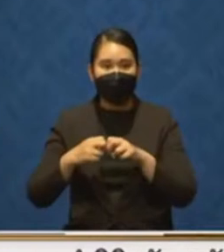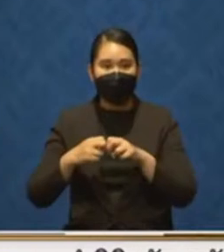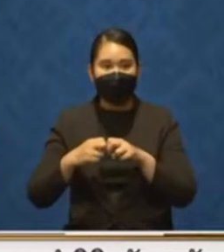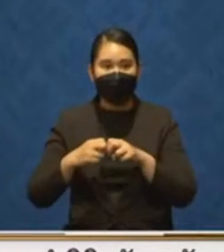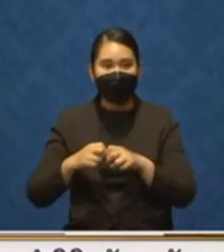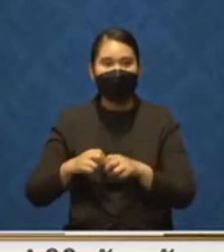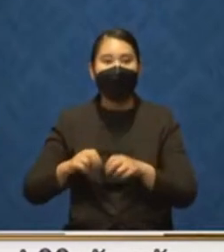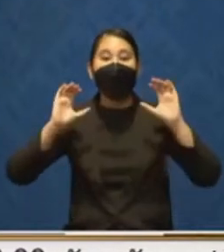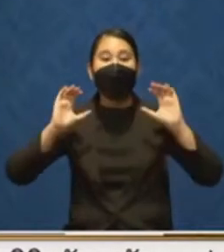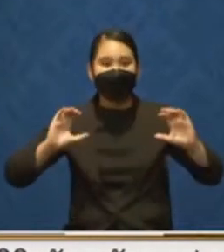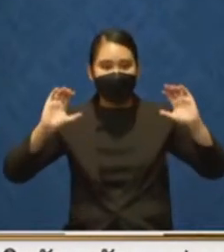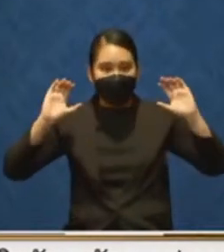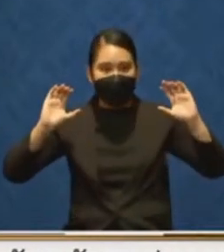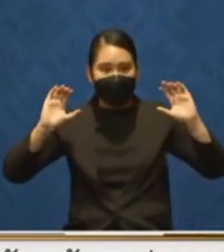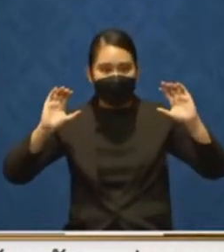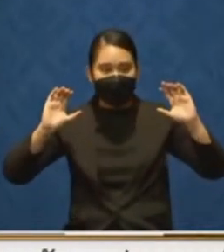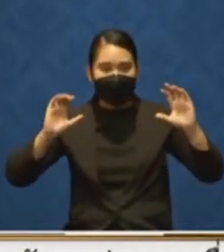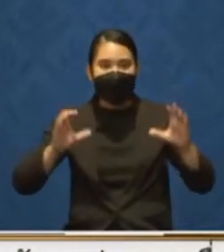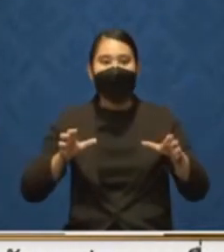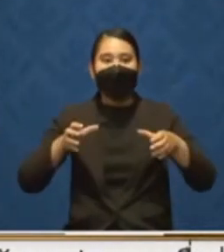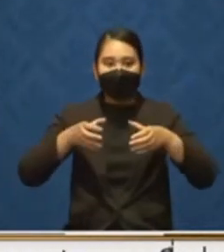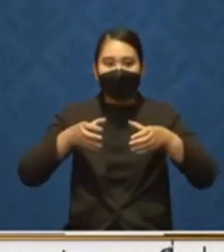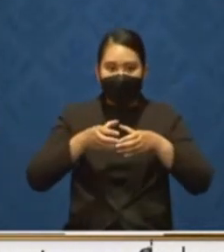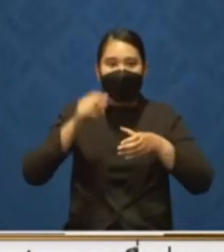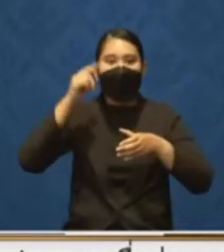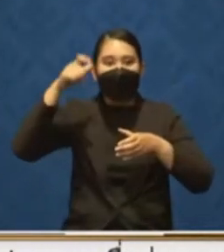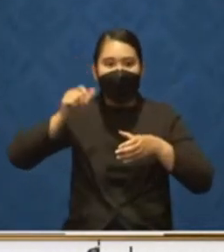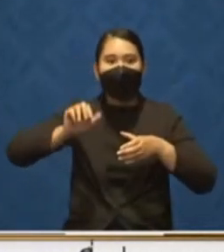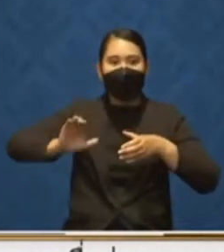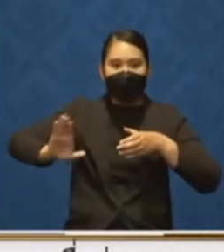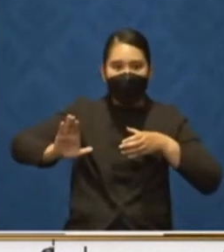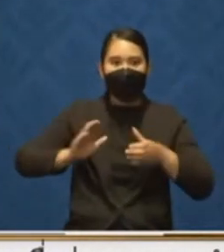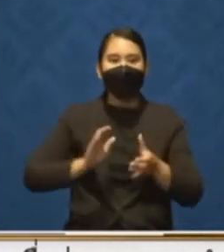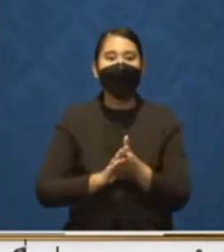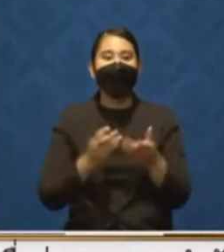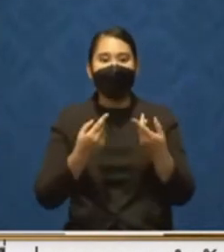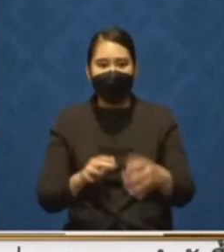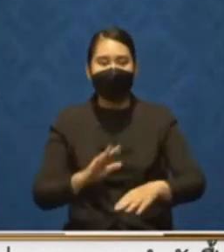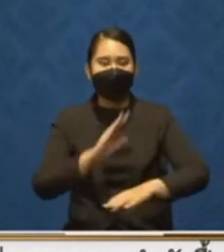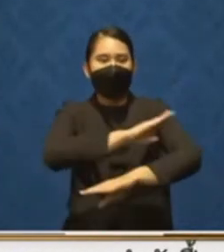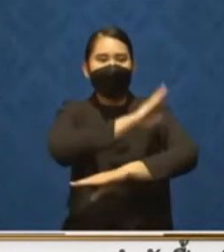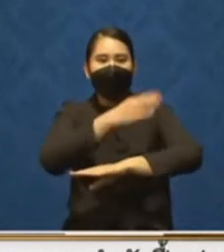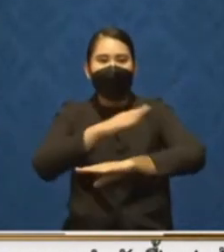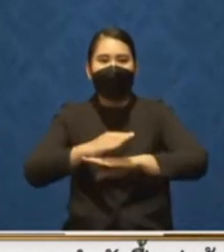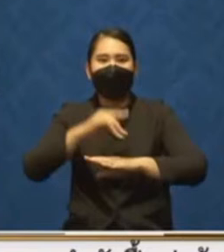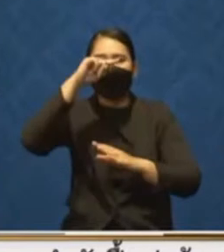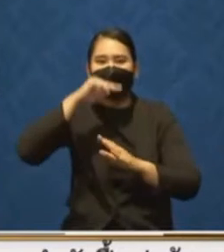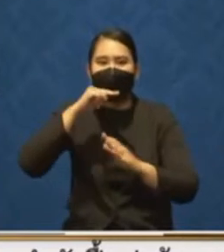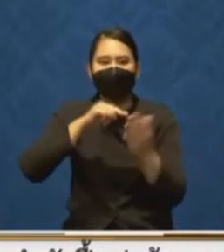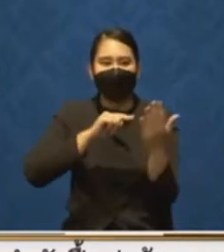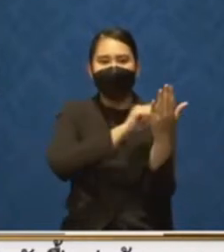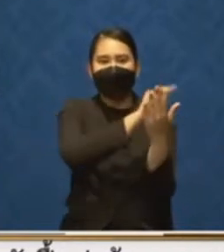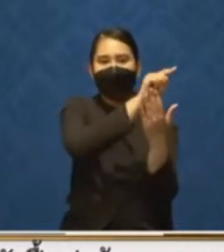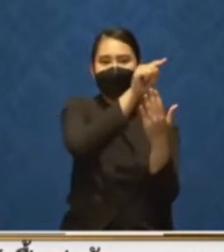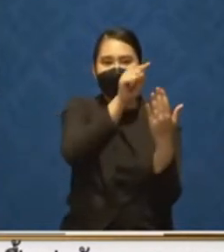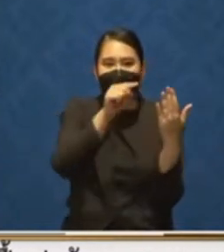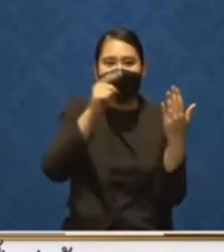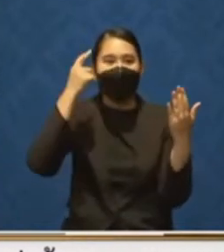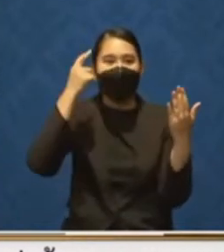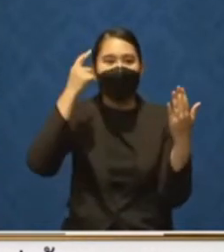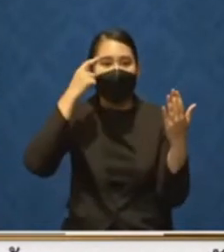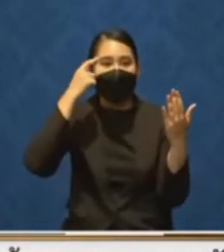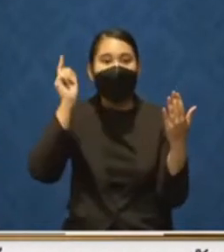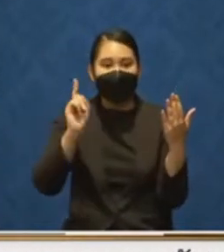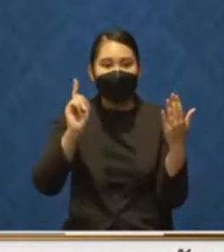รัฐบาลกับชนกลุ่มน้อยที่ก็มีปัญหากันอยู่แล้วชุมน้อยเรานี้ก็อยู่ทำนายชั้นของเราเราก็จะดูได้ก็เกี่ยวกับเรื่องของ